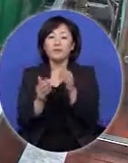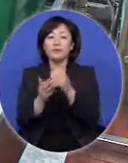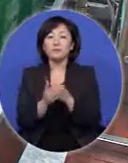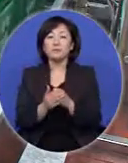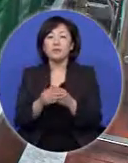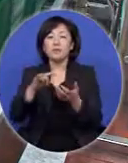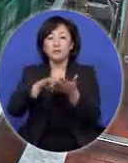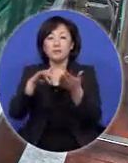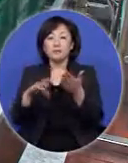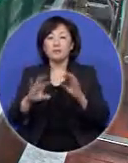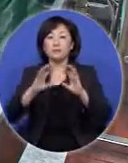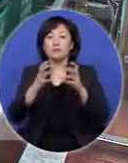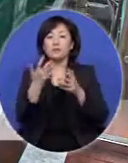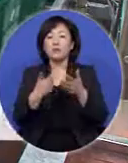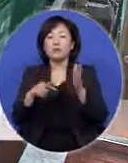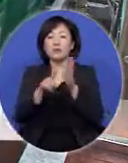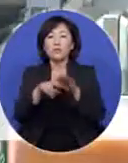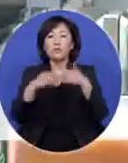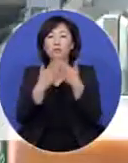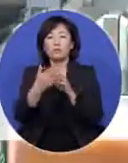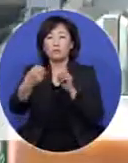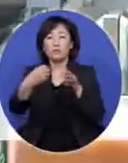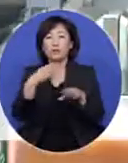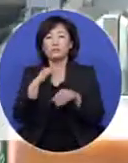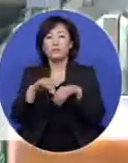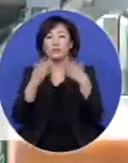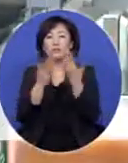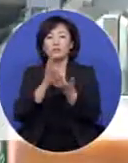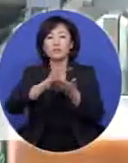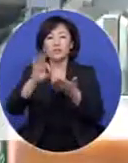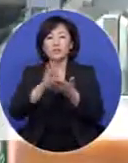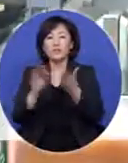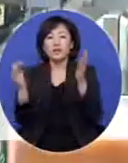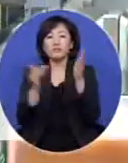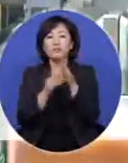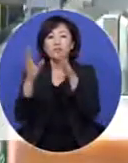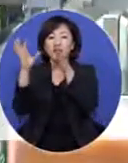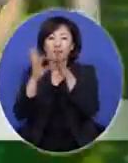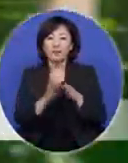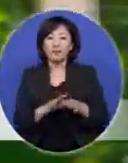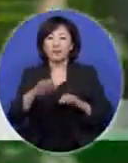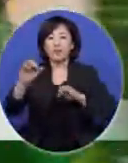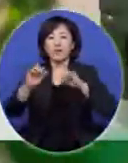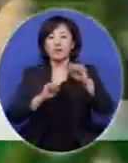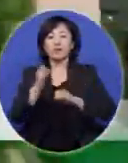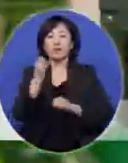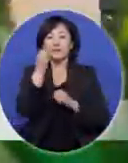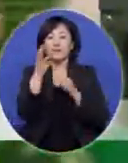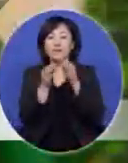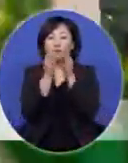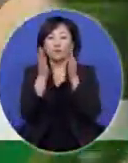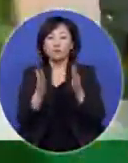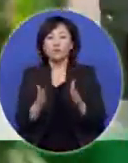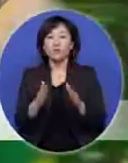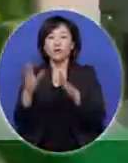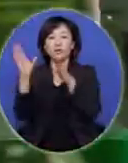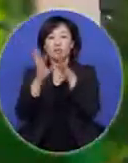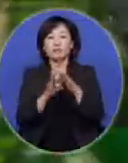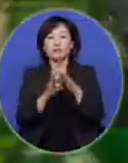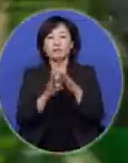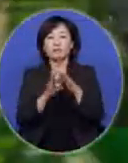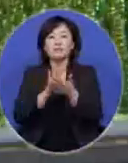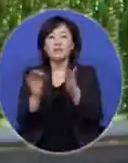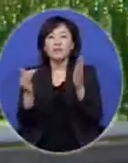곧바로 세무당국에 현재 반입된 원료를 모두 사용하는 계속 행위를 신청해 3개월여 연장 가동이 가능할